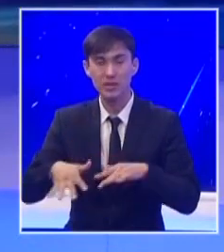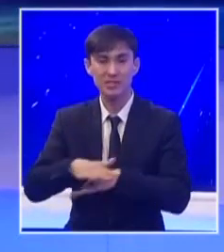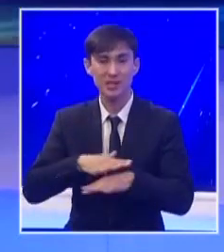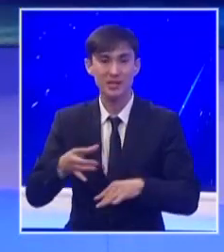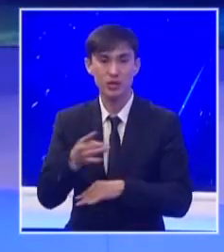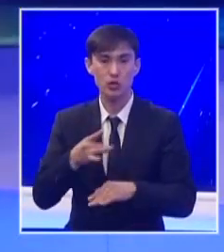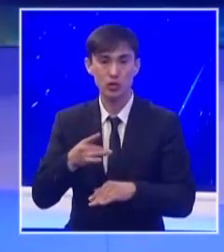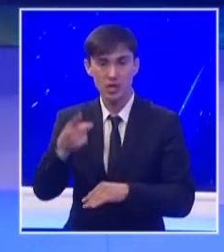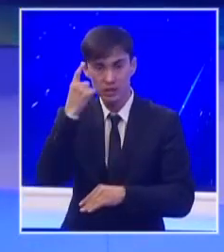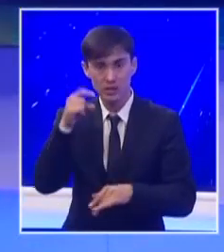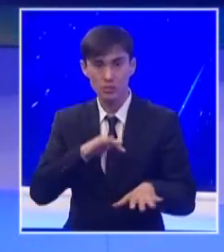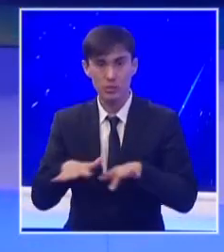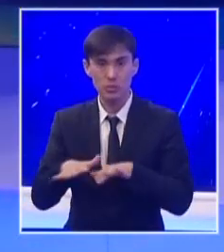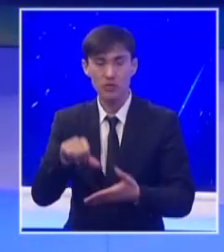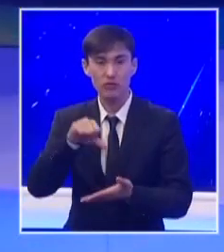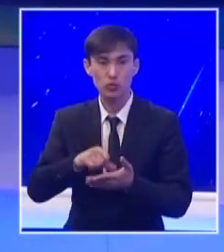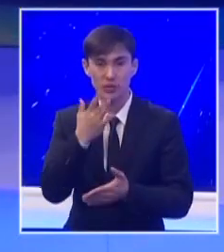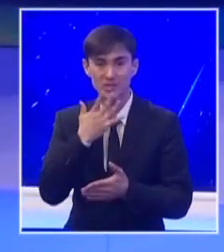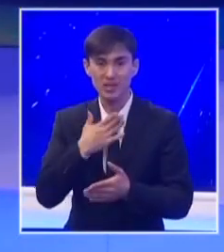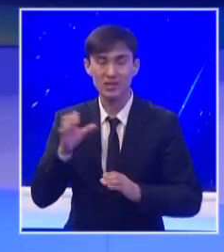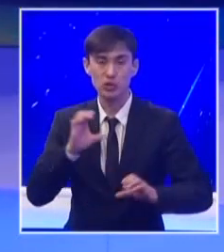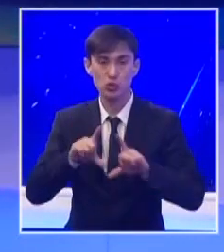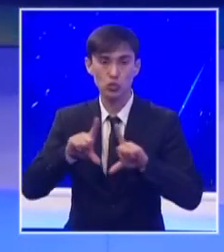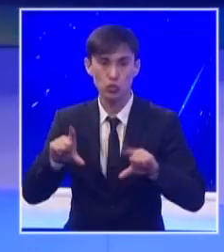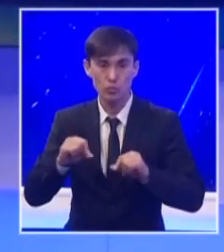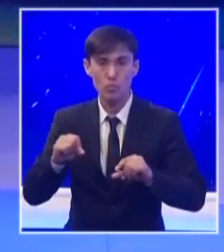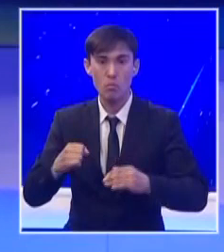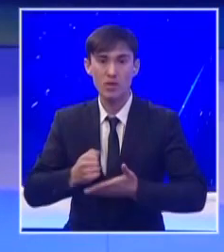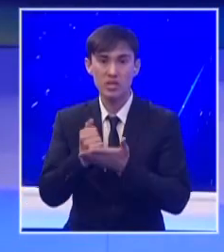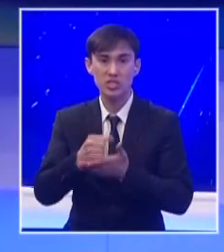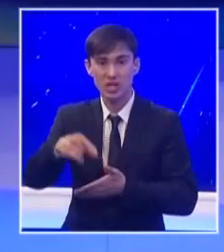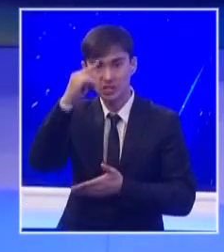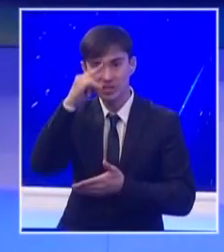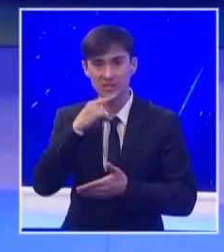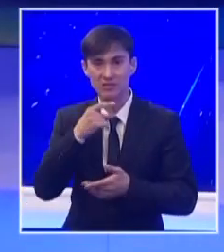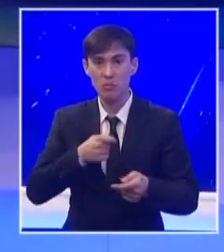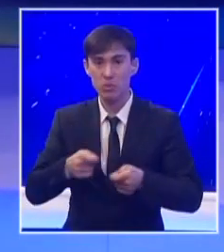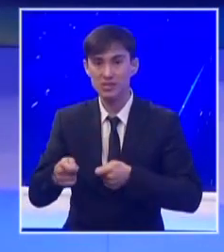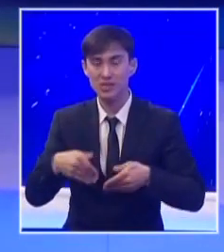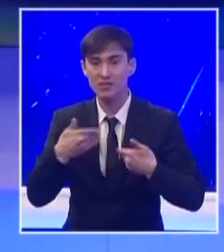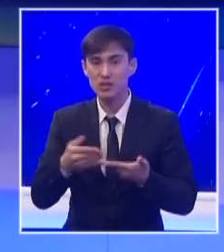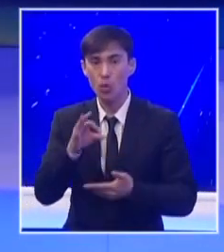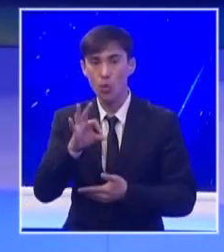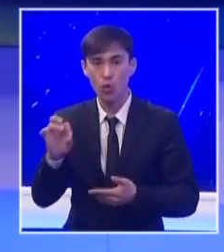населения региона. Инициатором мероприятия выступил Национальный институт при поддержке казахстанского представительства ООН. Сейчас